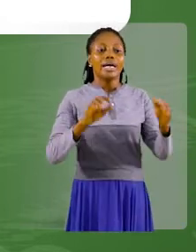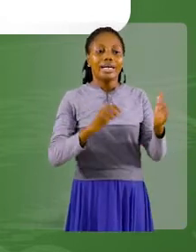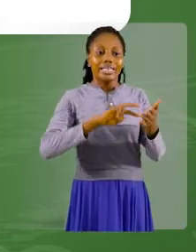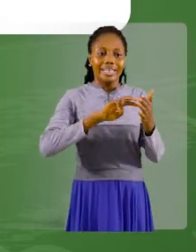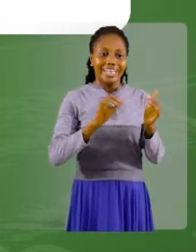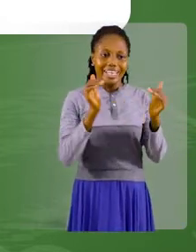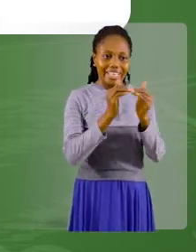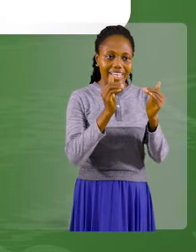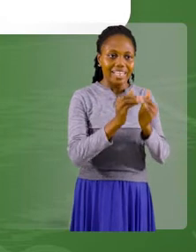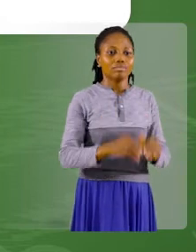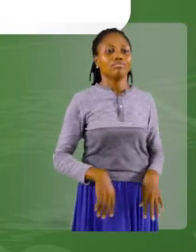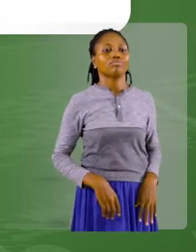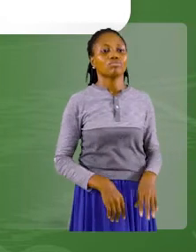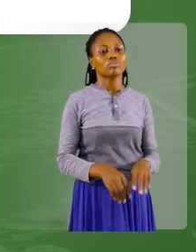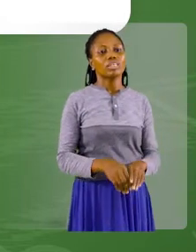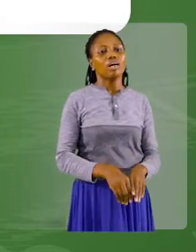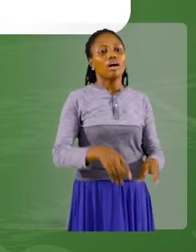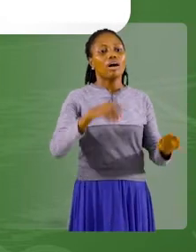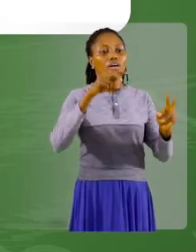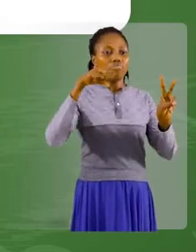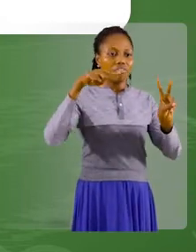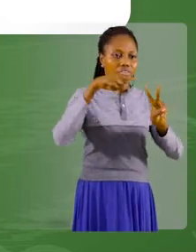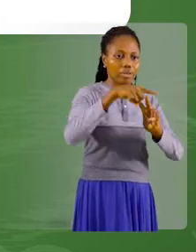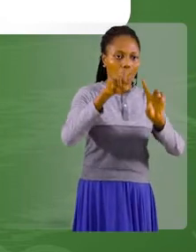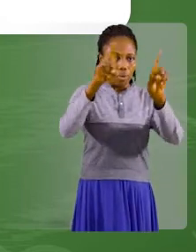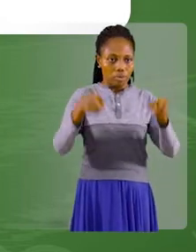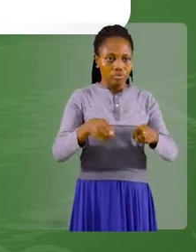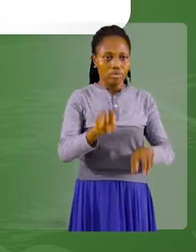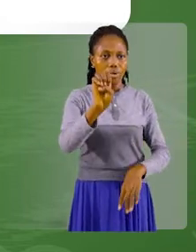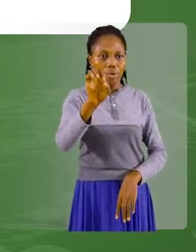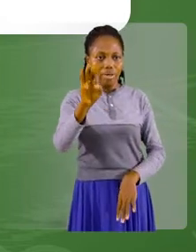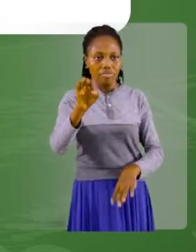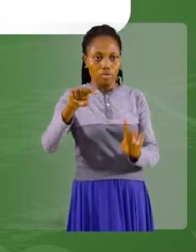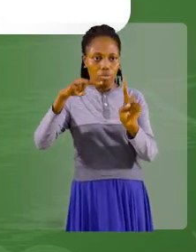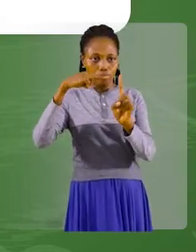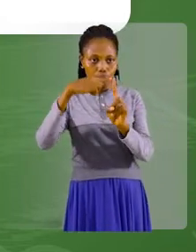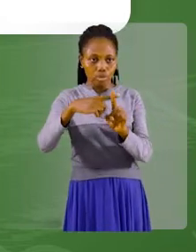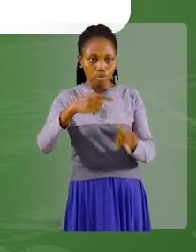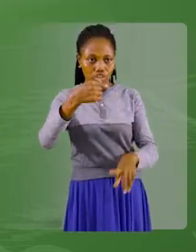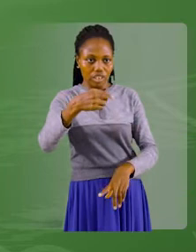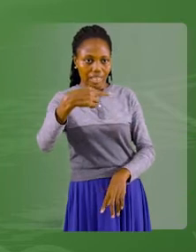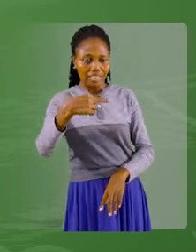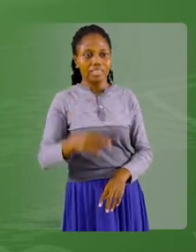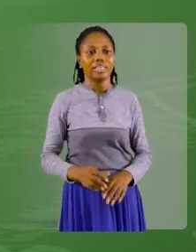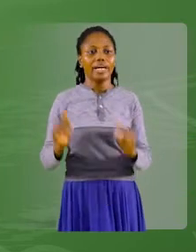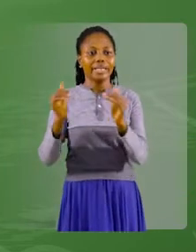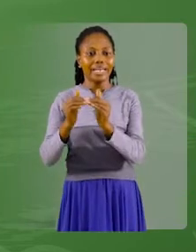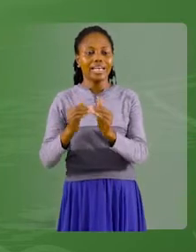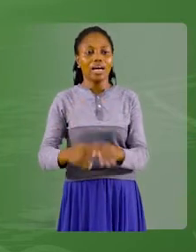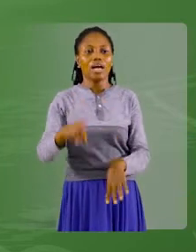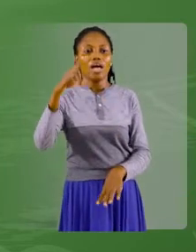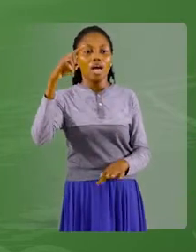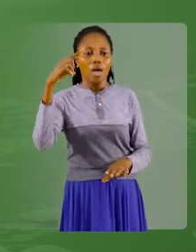plus le vecteur GH a pour coordonnées 1, moins 5. Nous passons à l'exercice